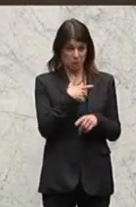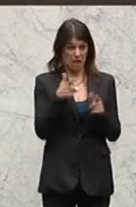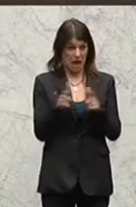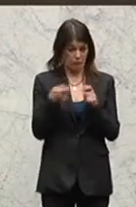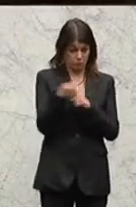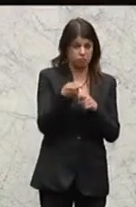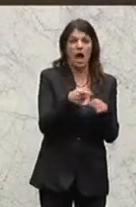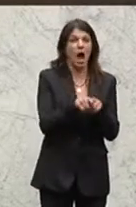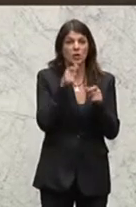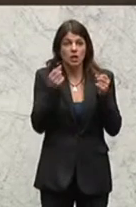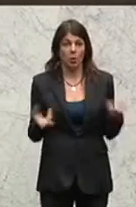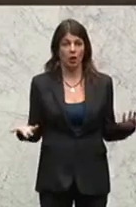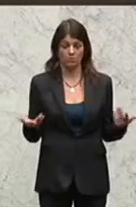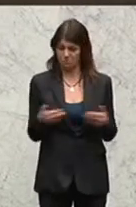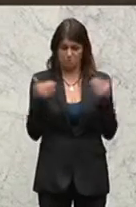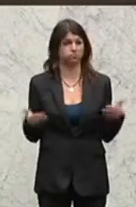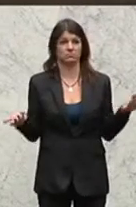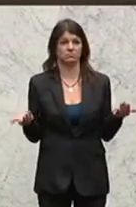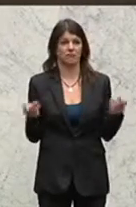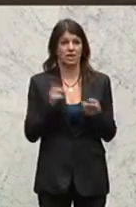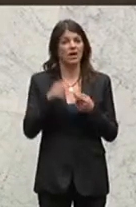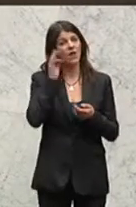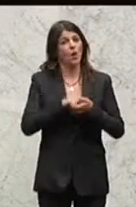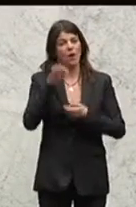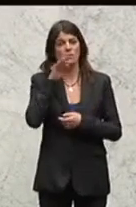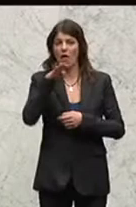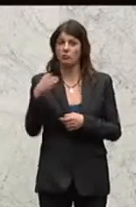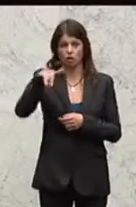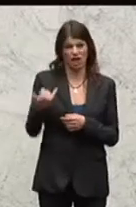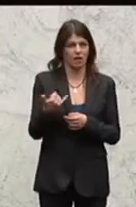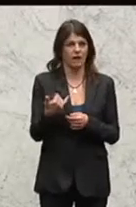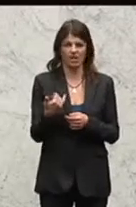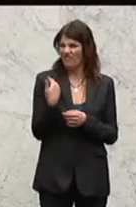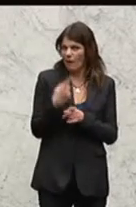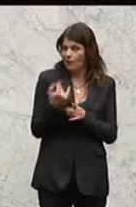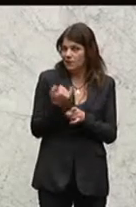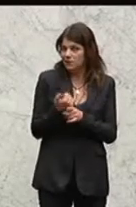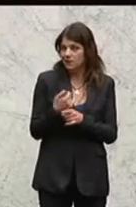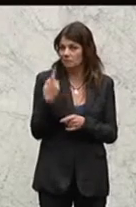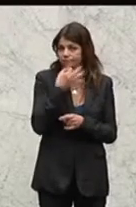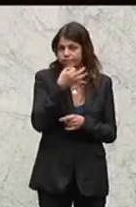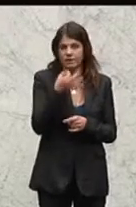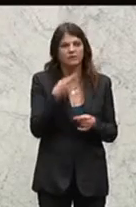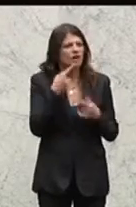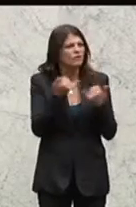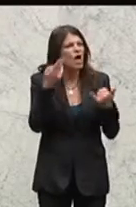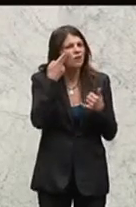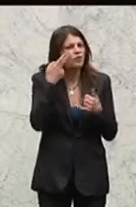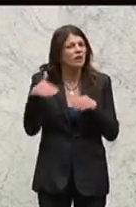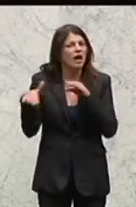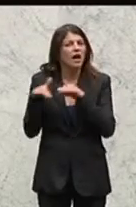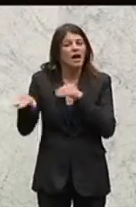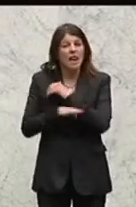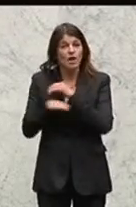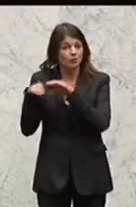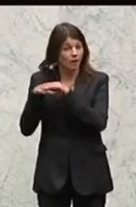auch nicht okay. Das heißt, das geht sich auch wieder nicht aus. Und die Kollegin Belakovic-Jenewein hat sich gerade vor, das fand ich auch sehr lustig, wenn es darum geht, ob wir Lehrstellen ermöglichen